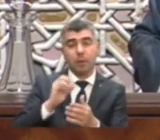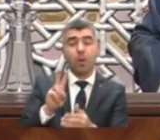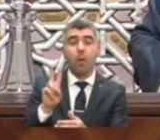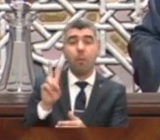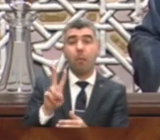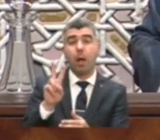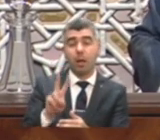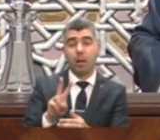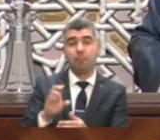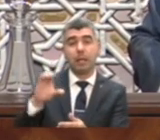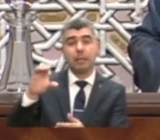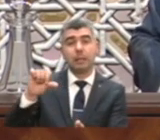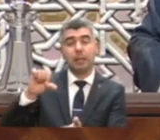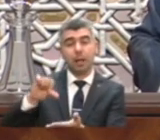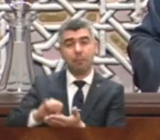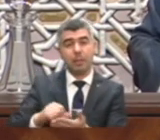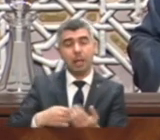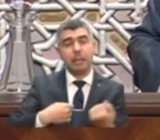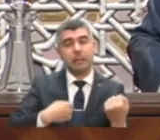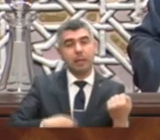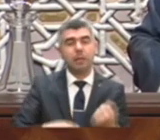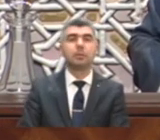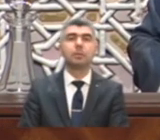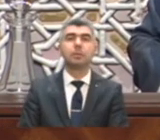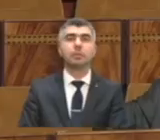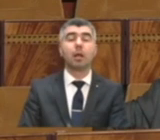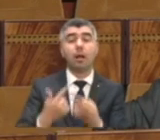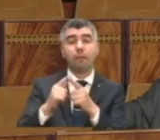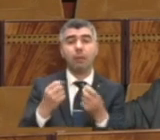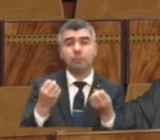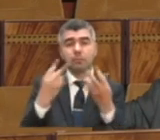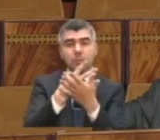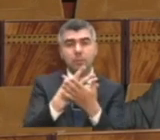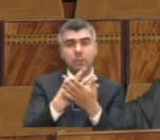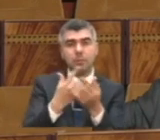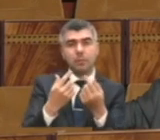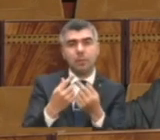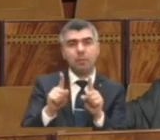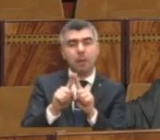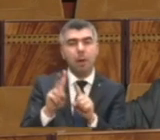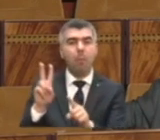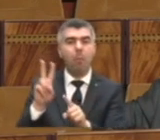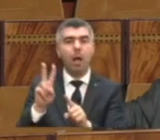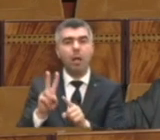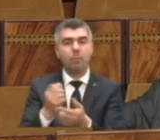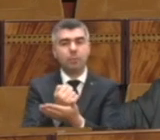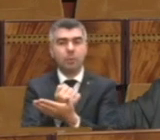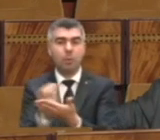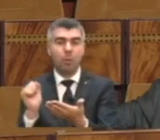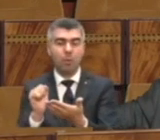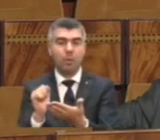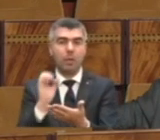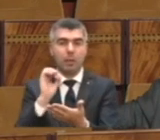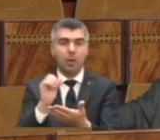بجهه الدار البيضاء سطات، تفاجئنا بقرار هدم مخيم سيد رحال الذي كان